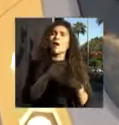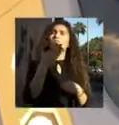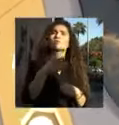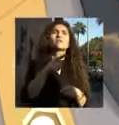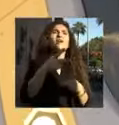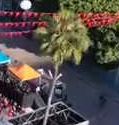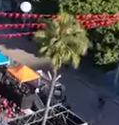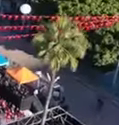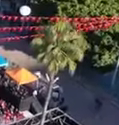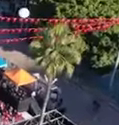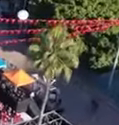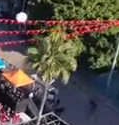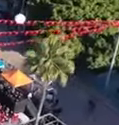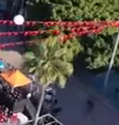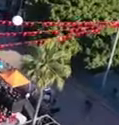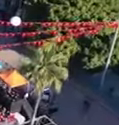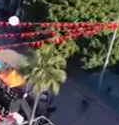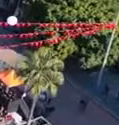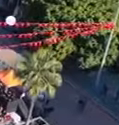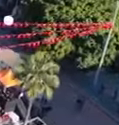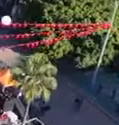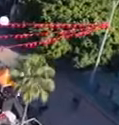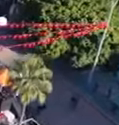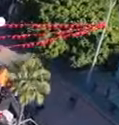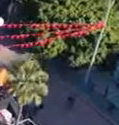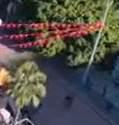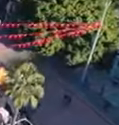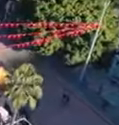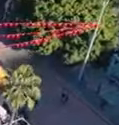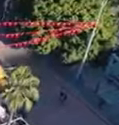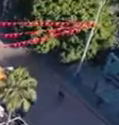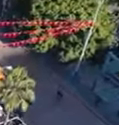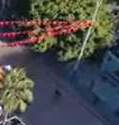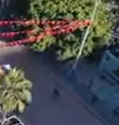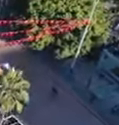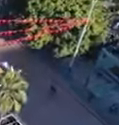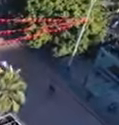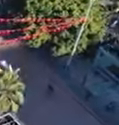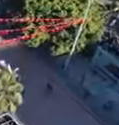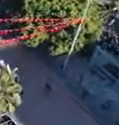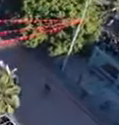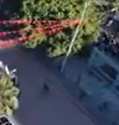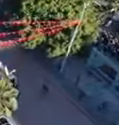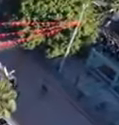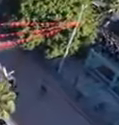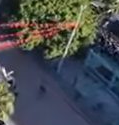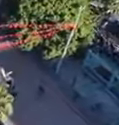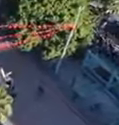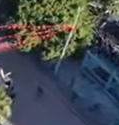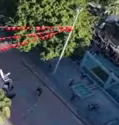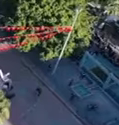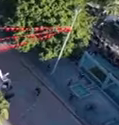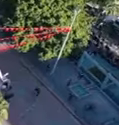Muvaffak olamazlar. Ama kıt imkanlara rağmen, her türlü zorluklara rağmen,